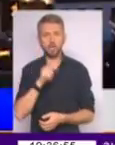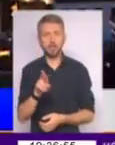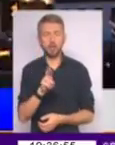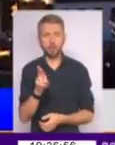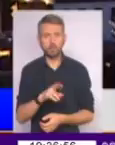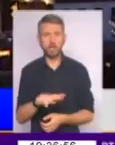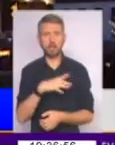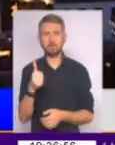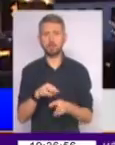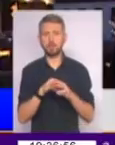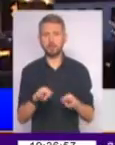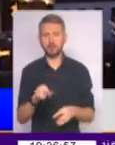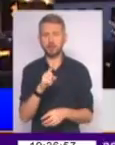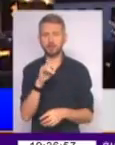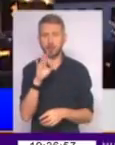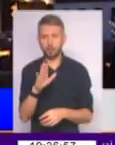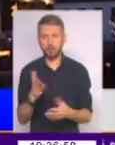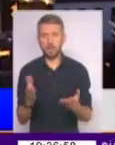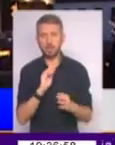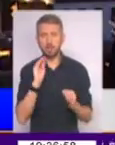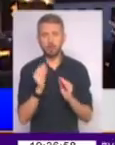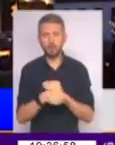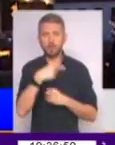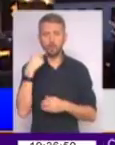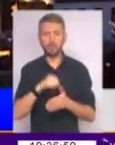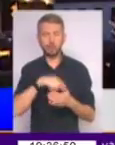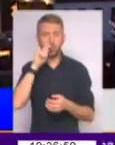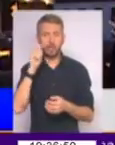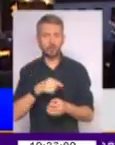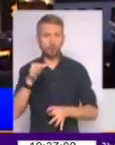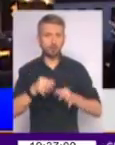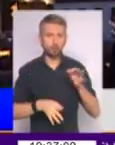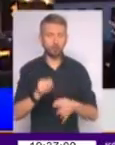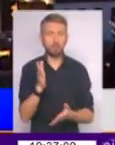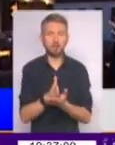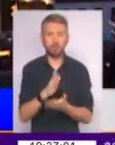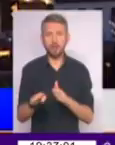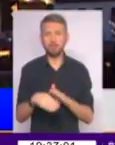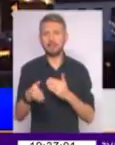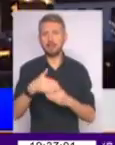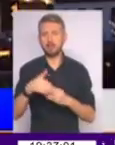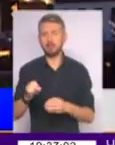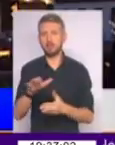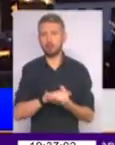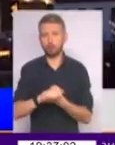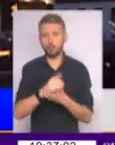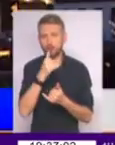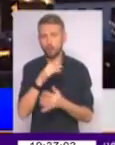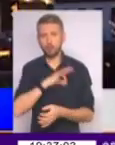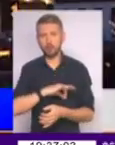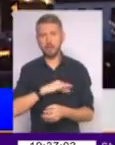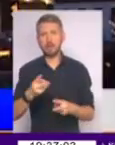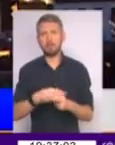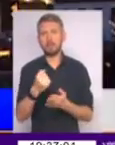та екс-прем'єр-міністр Микола Азаров, які переховуються в Росії від українського правосуддя і перебувають під санкціями Євросоюзу, не зможуть скористатися